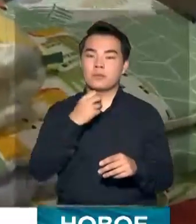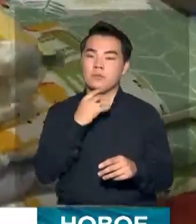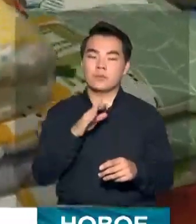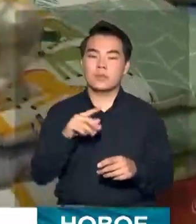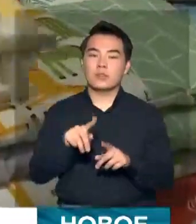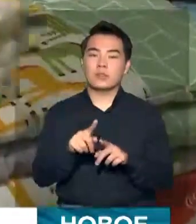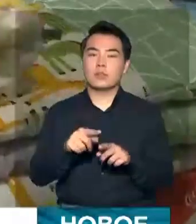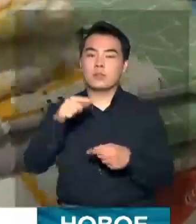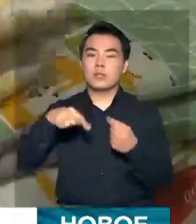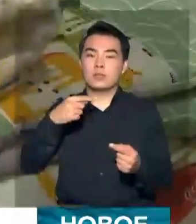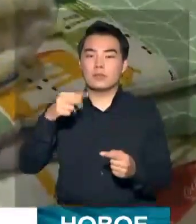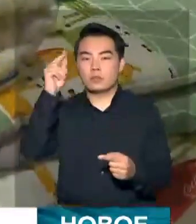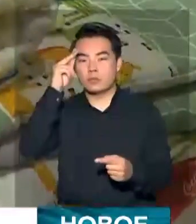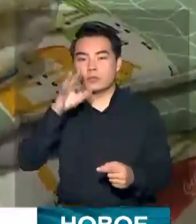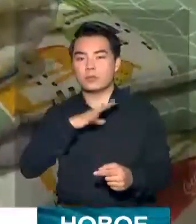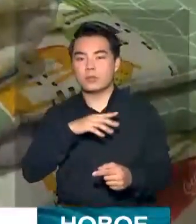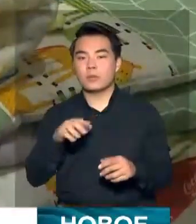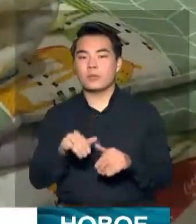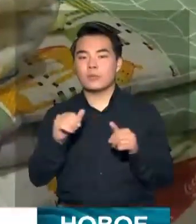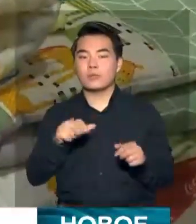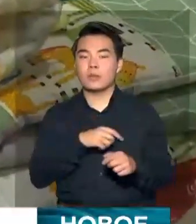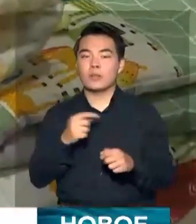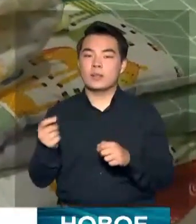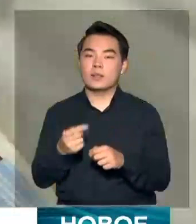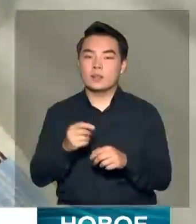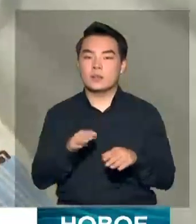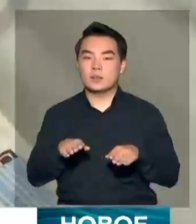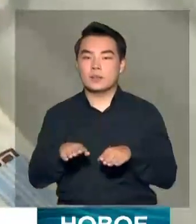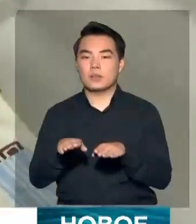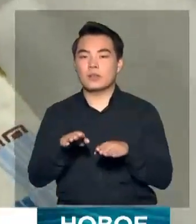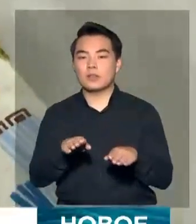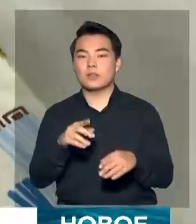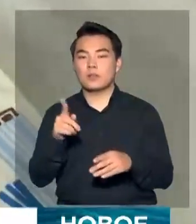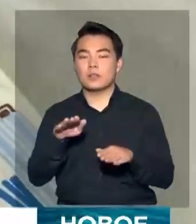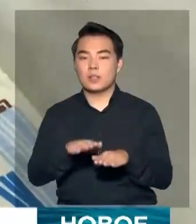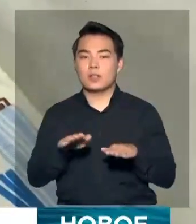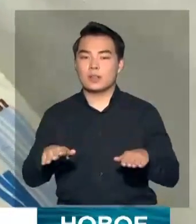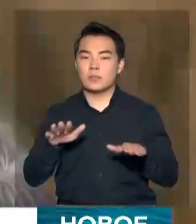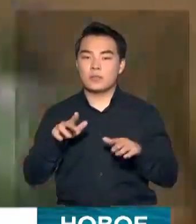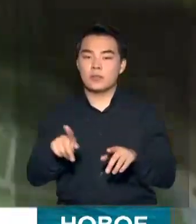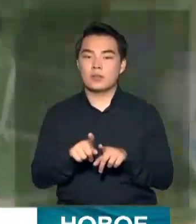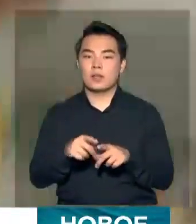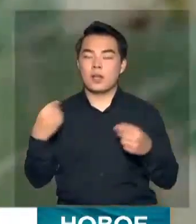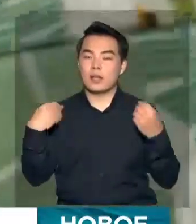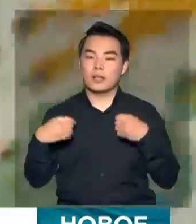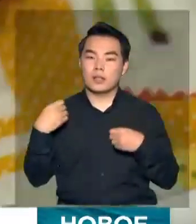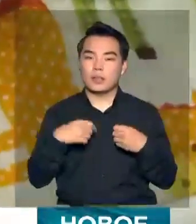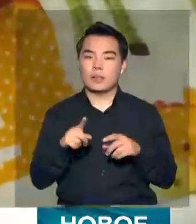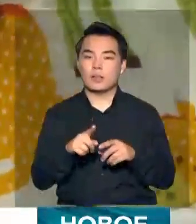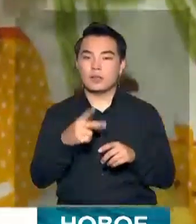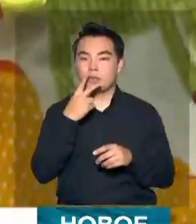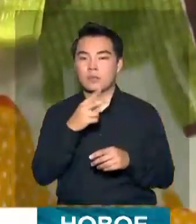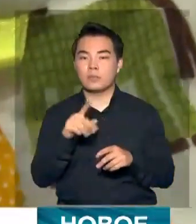А затем открыла небольшой бизнес. Шьет детские лоскутные одеяла, которые можно еще использовать как развивающий коврик